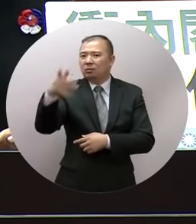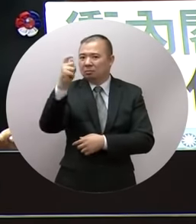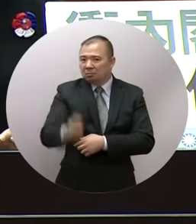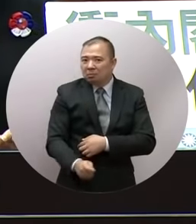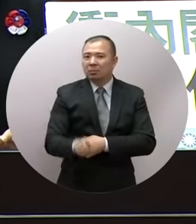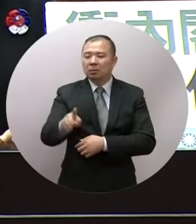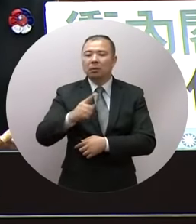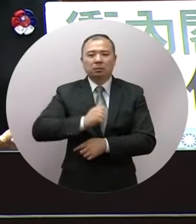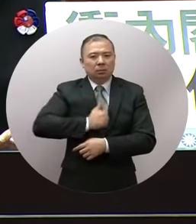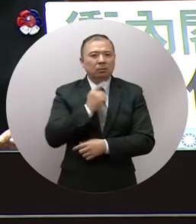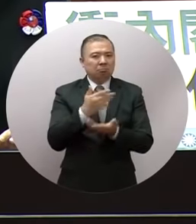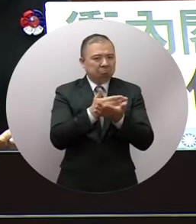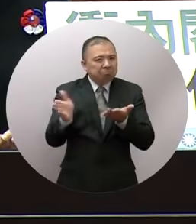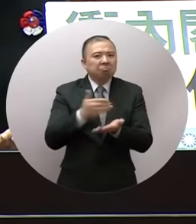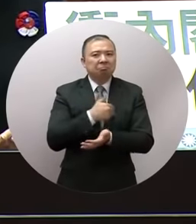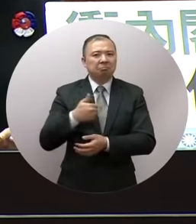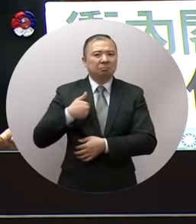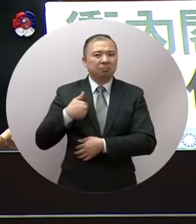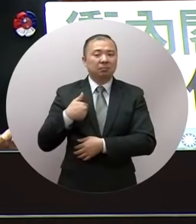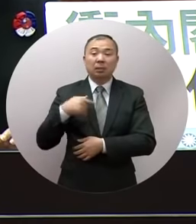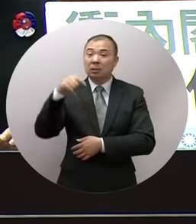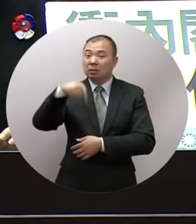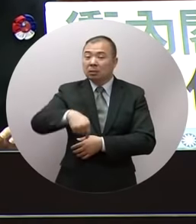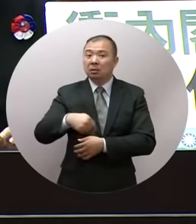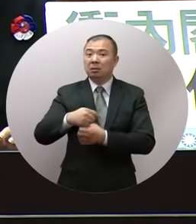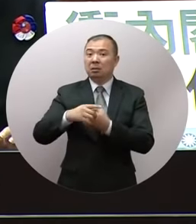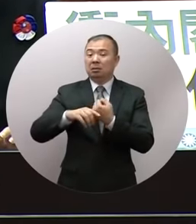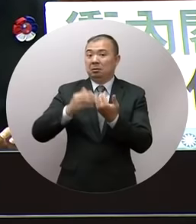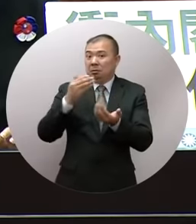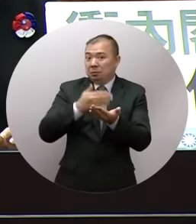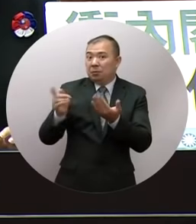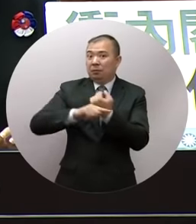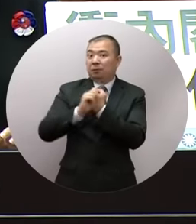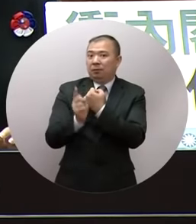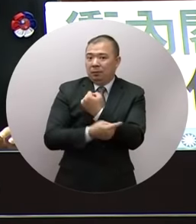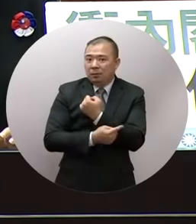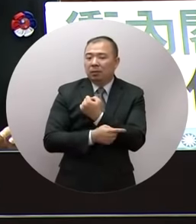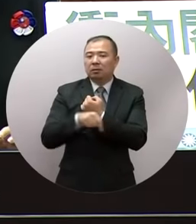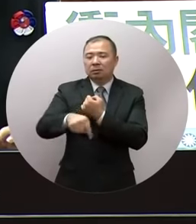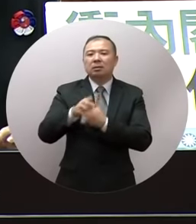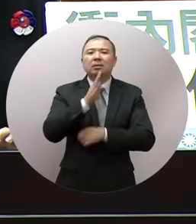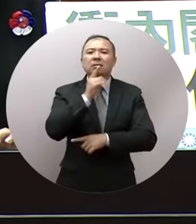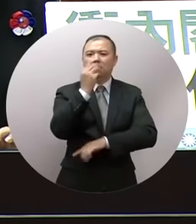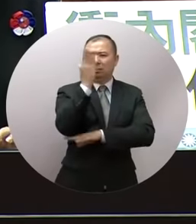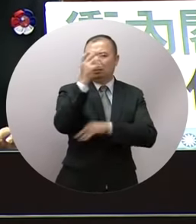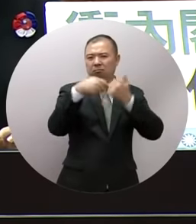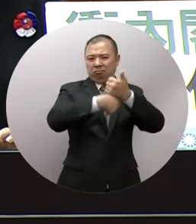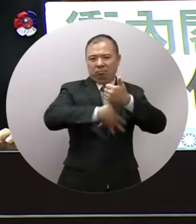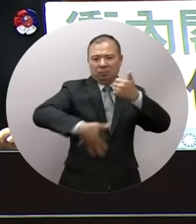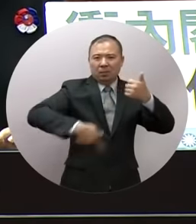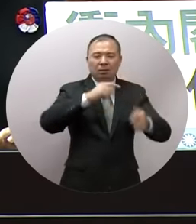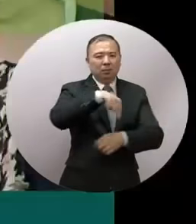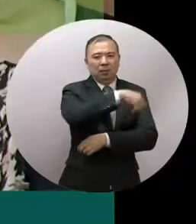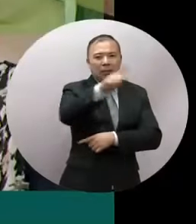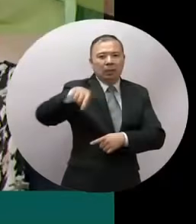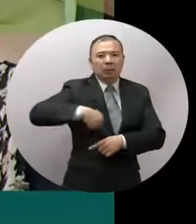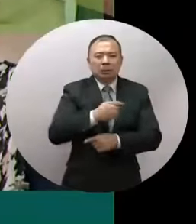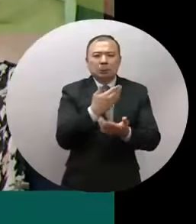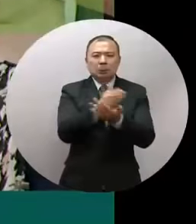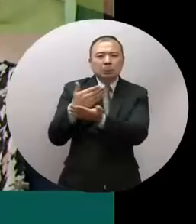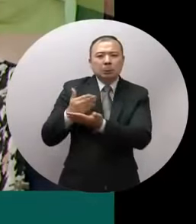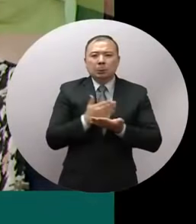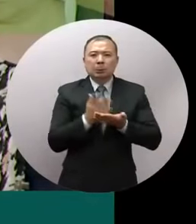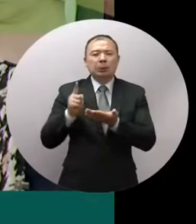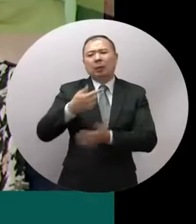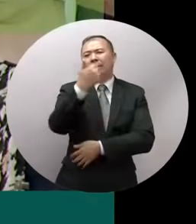是。这个解方变成这个就是部会跟不上，部会跟不上，因为法务